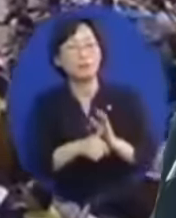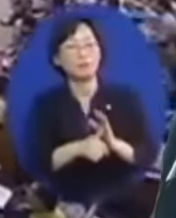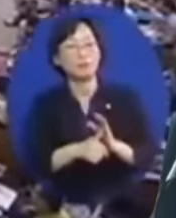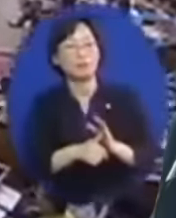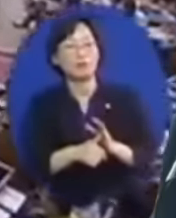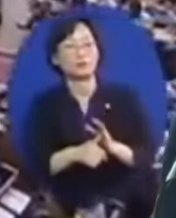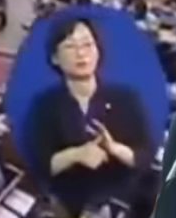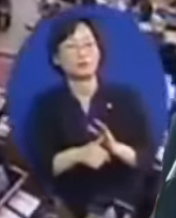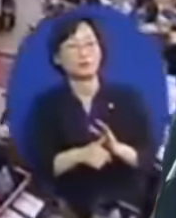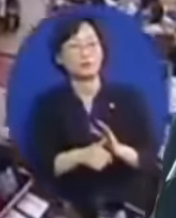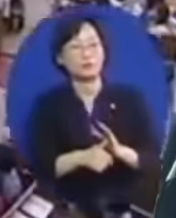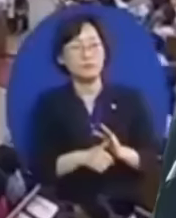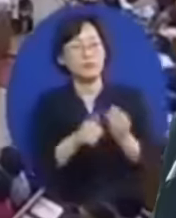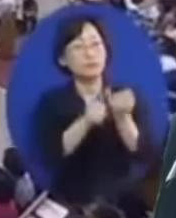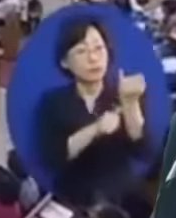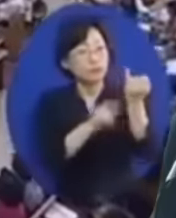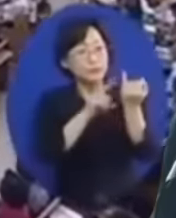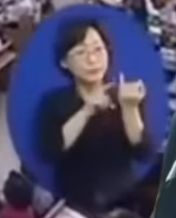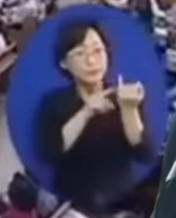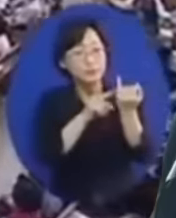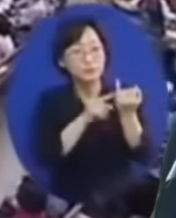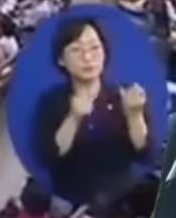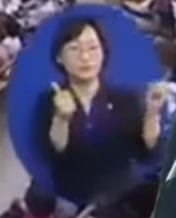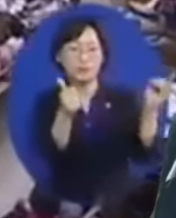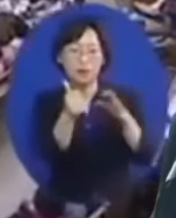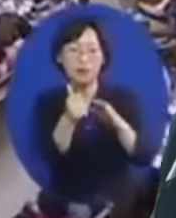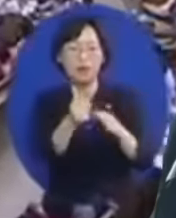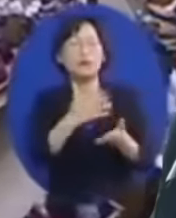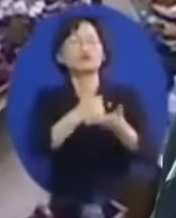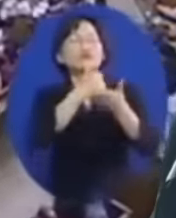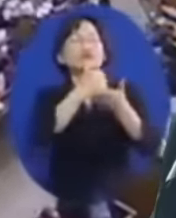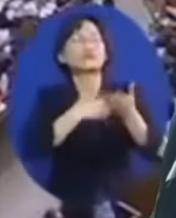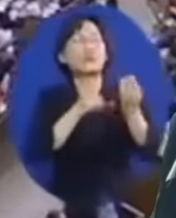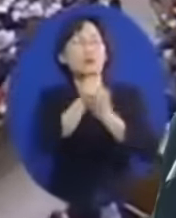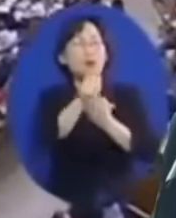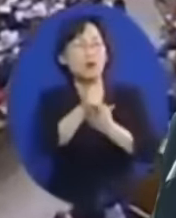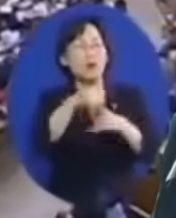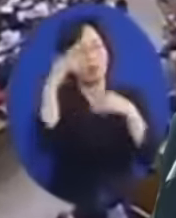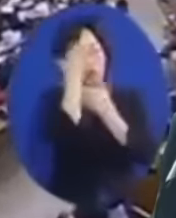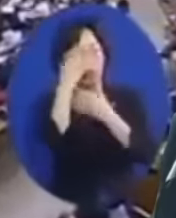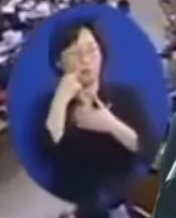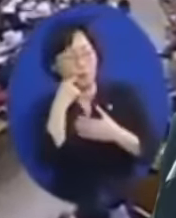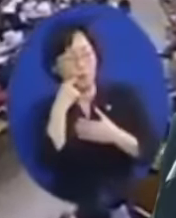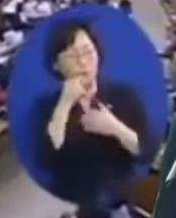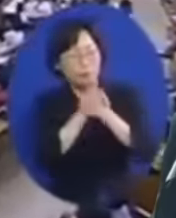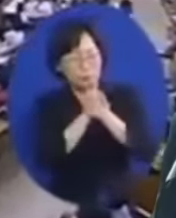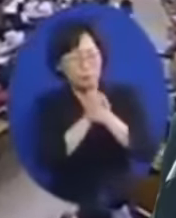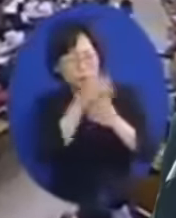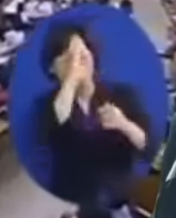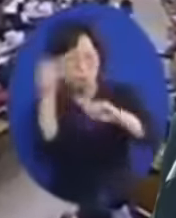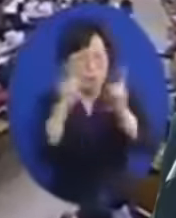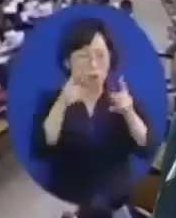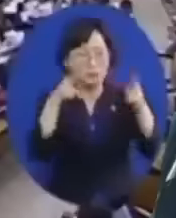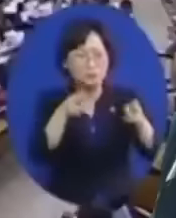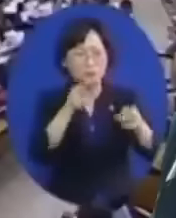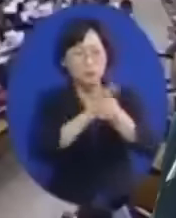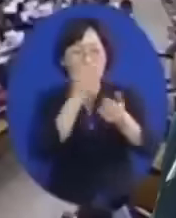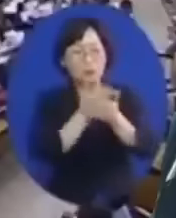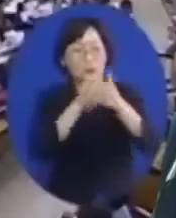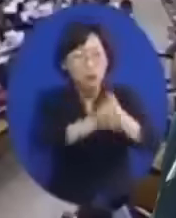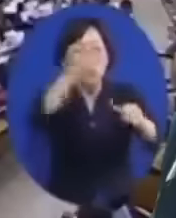아내가 주님 우리 남편이 술 중독에서 고침을 받게 하옵소서라며 기도하고 있을 때였다고 말한 것입니다. 그날 이후로부터